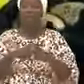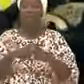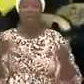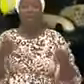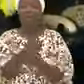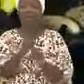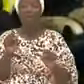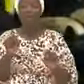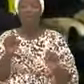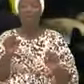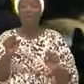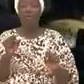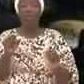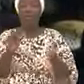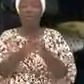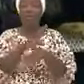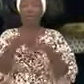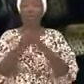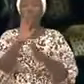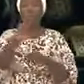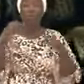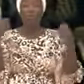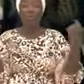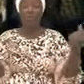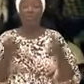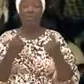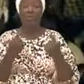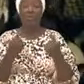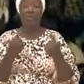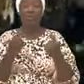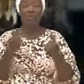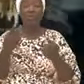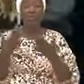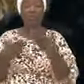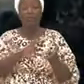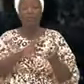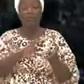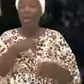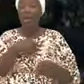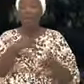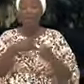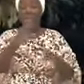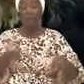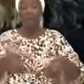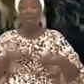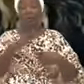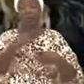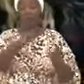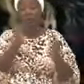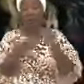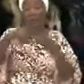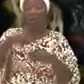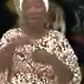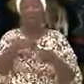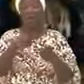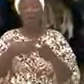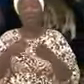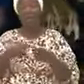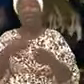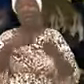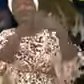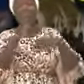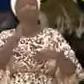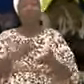lui pourquoi tout est pêché soit pardonné aux quotas vie soit transformé et le